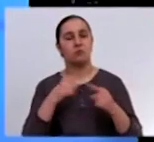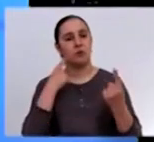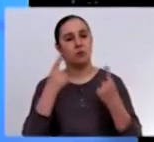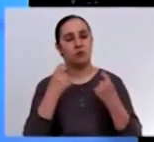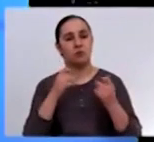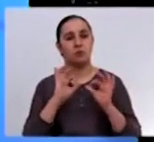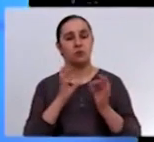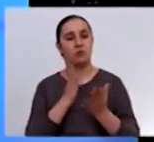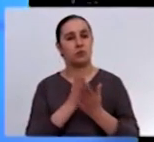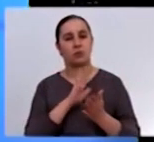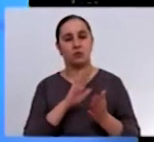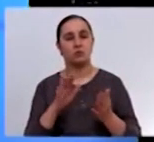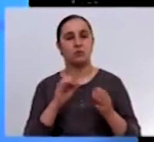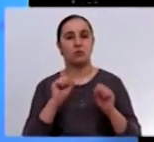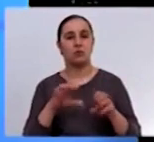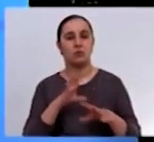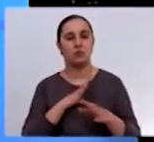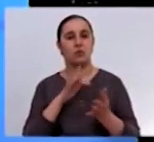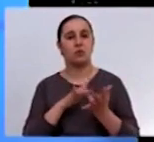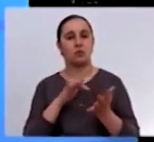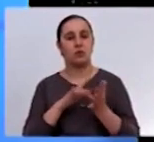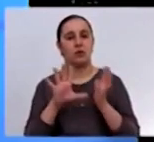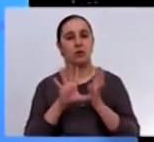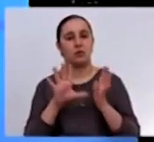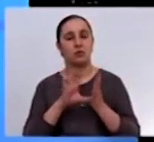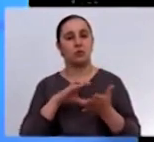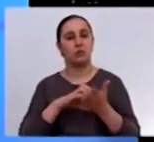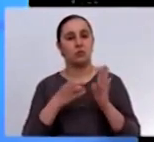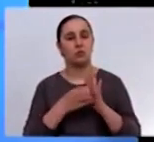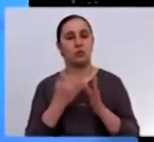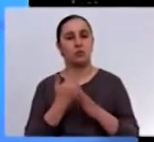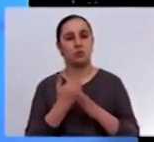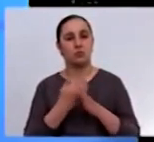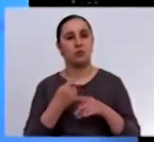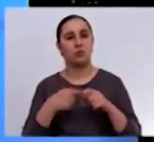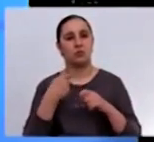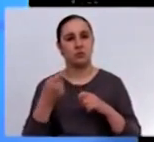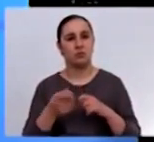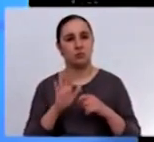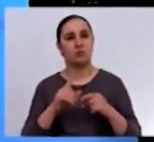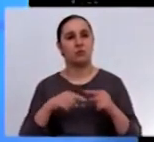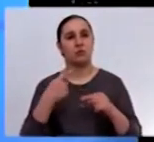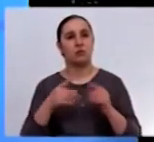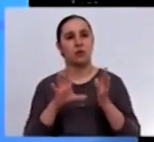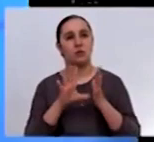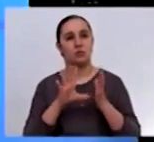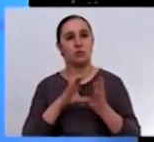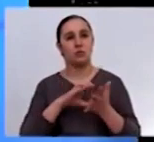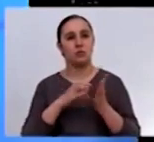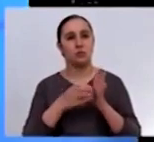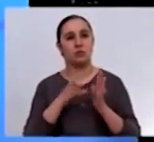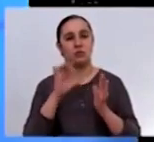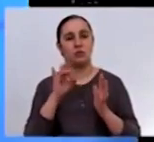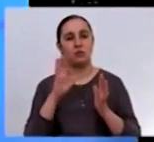ma'lumotlar to'g'ridan-to'g'ri emas, balki oraliq elektron quti yordamida yetkaziladi. Keyingisi, elektron quti